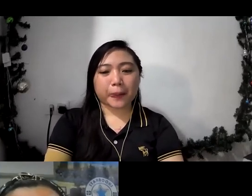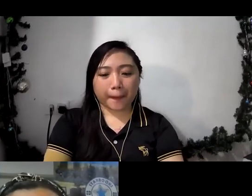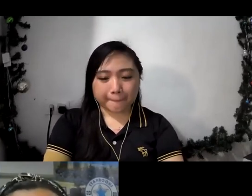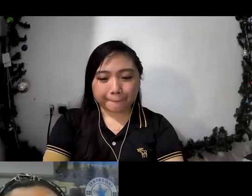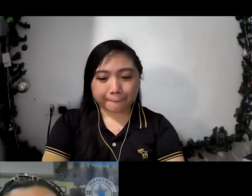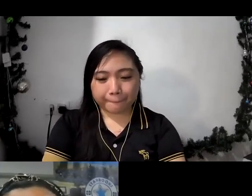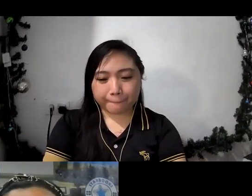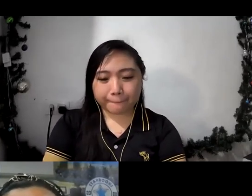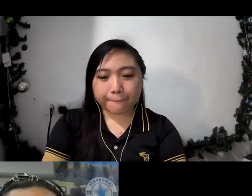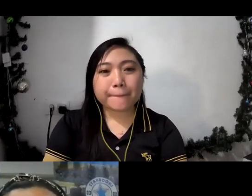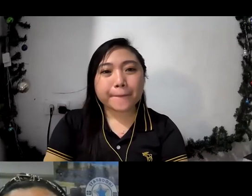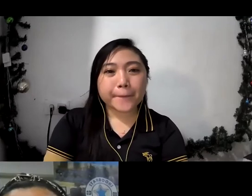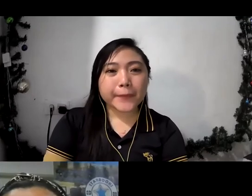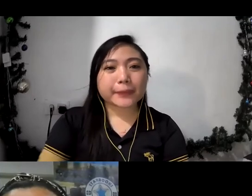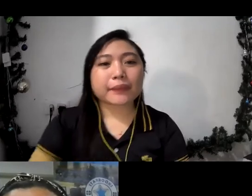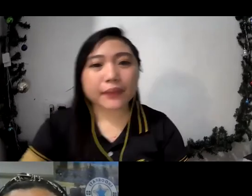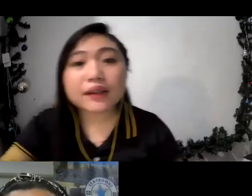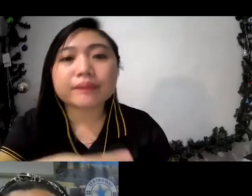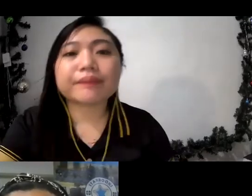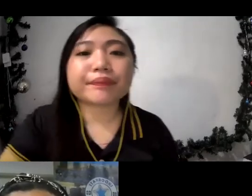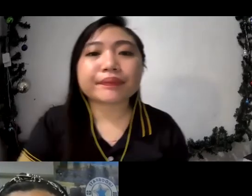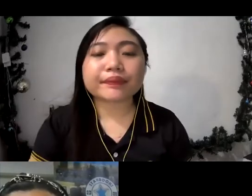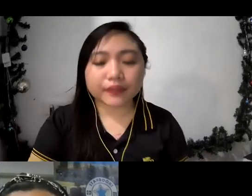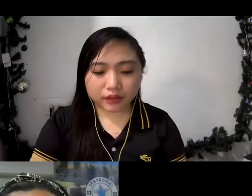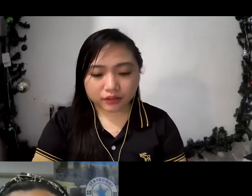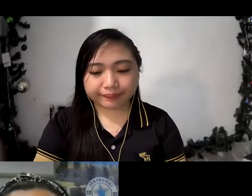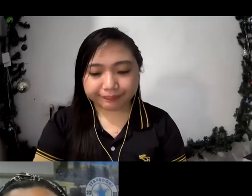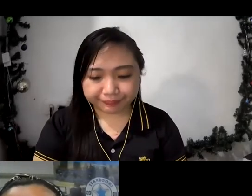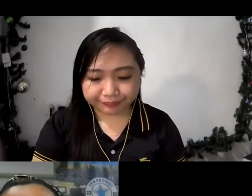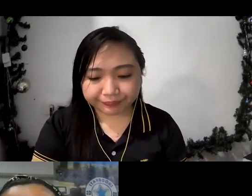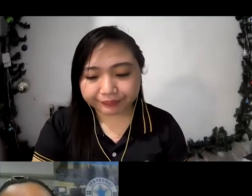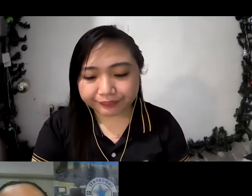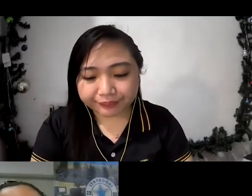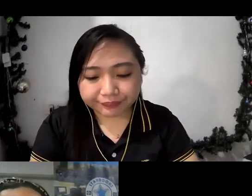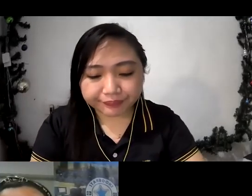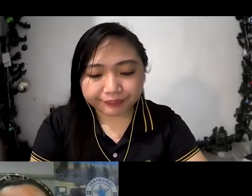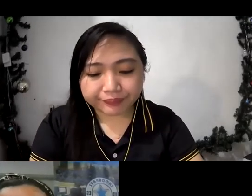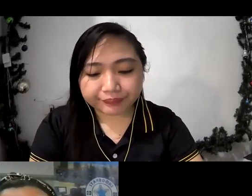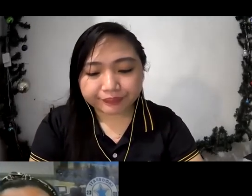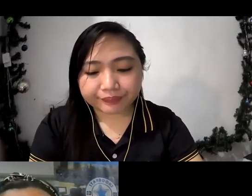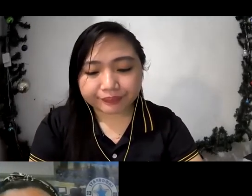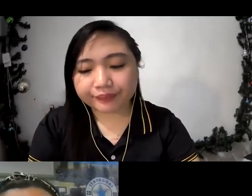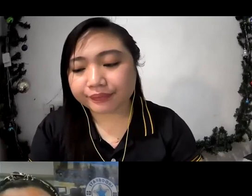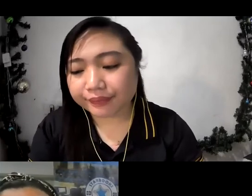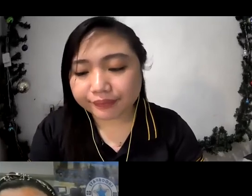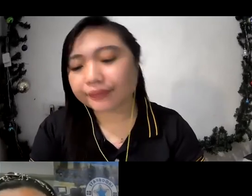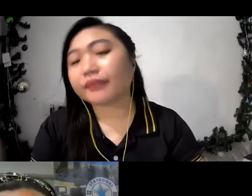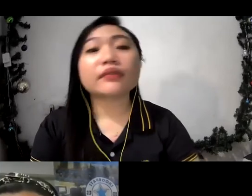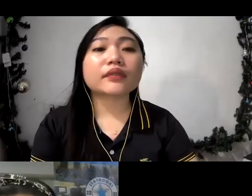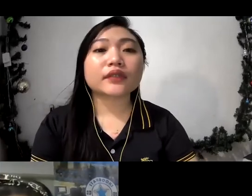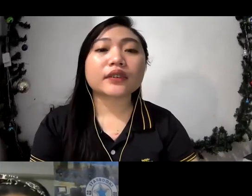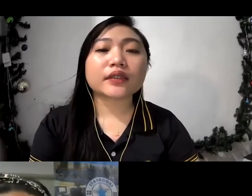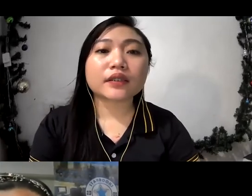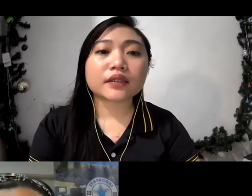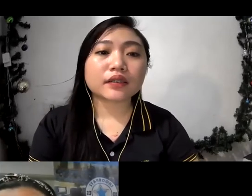i-discuss ng ganyan. Anyway, nandun naman, mababasa nyo naman po and it will help you also. Okay. And then,